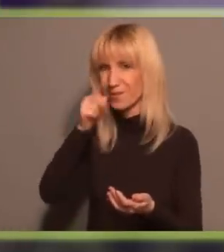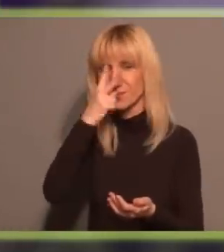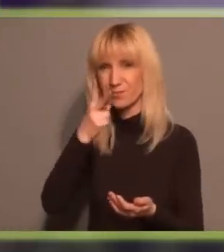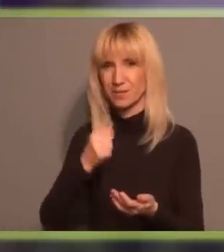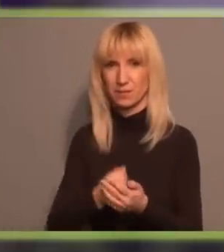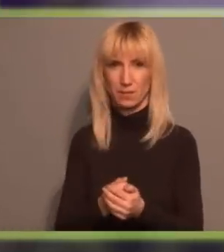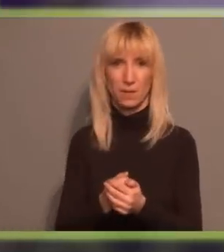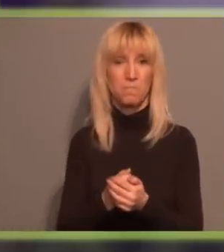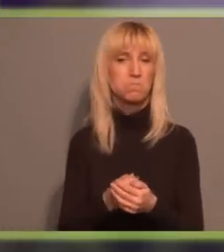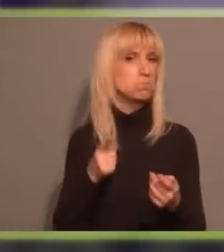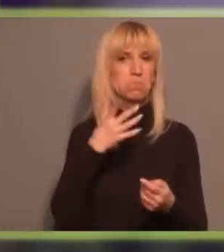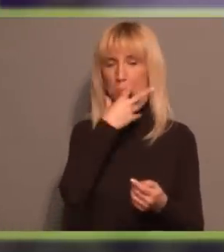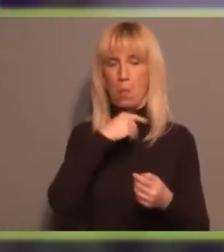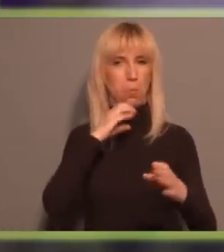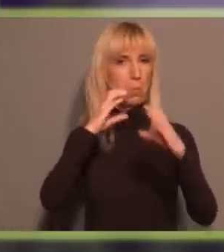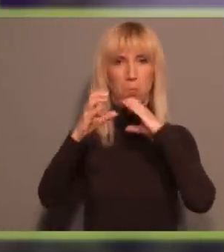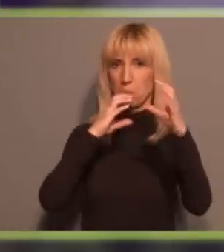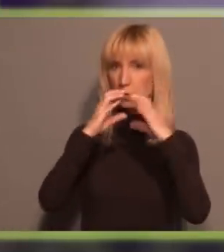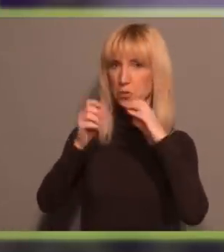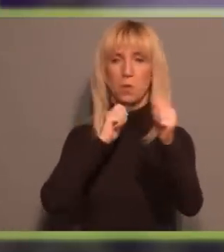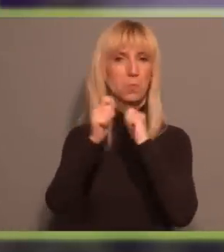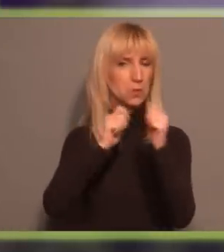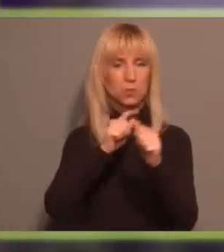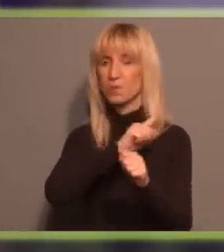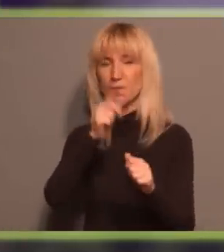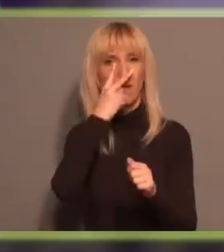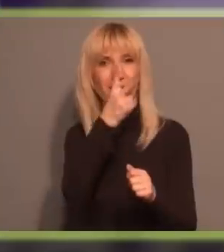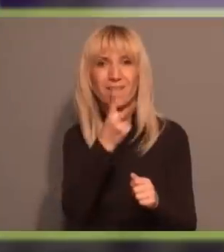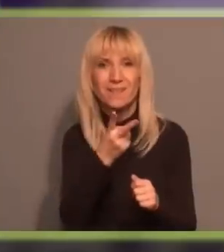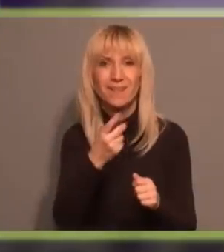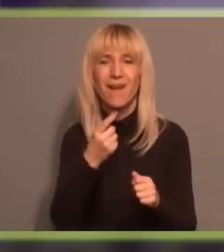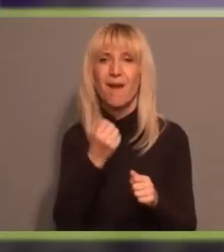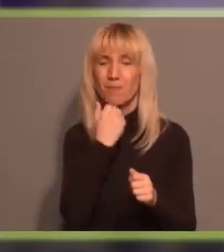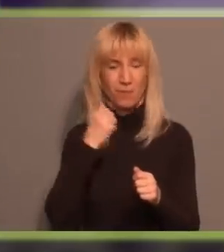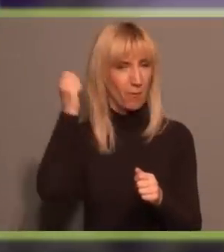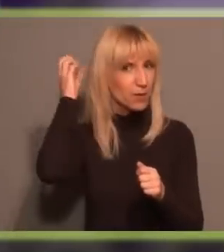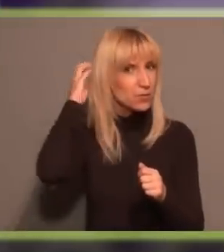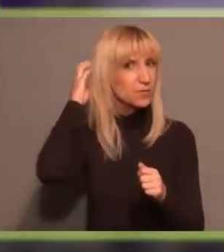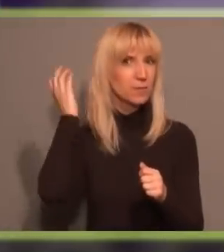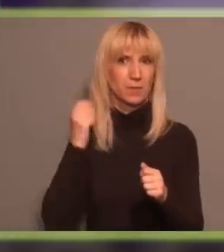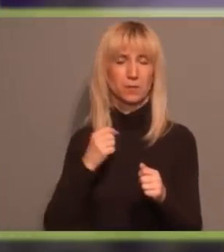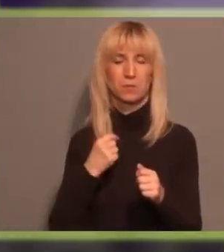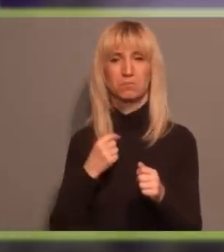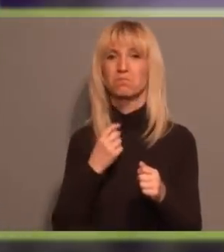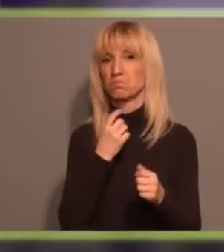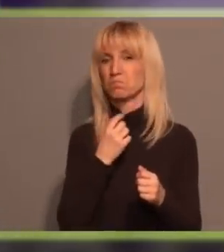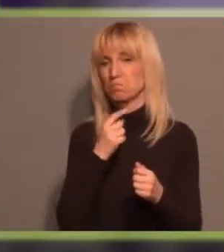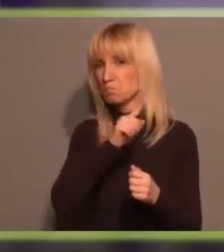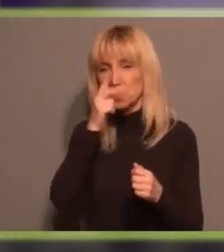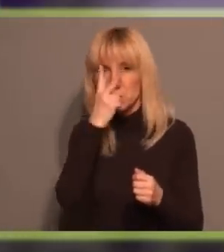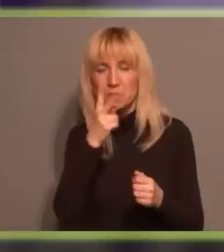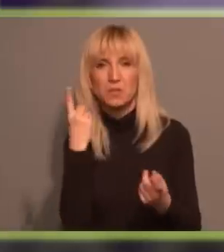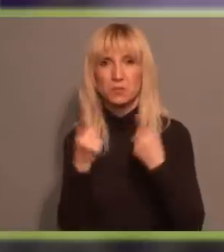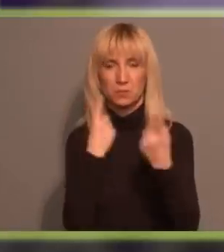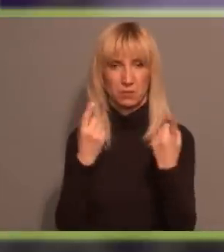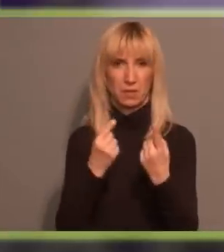primetila. Ovako smo pričali, niko ne može da vidi da li sam baš u situaciji.